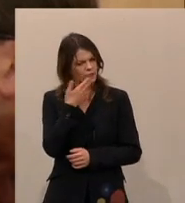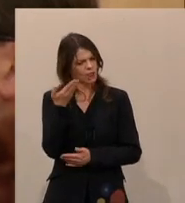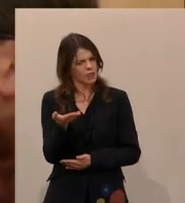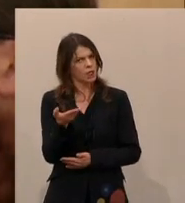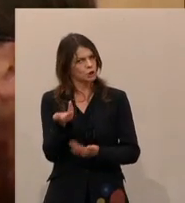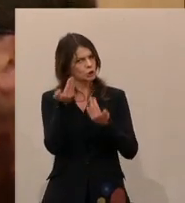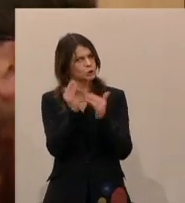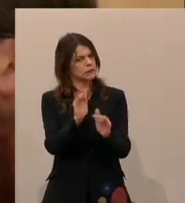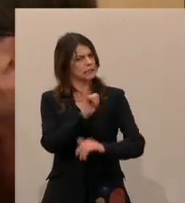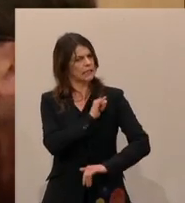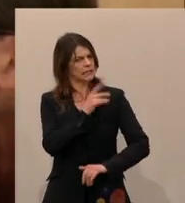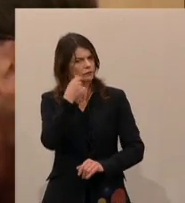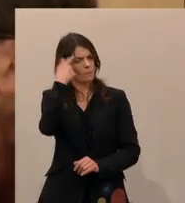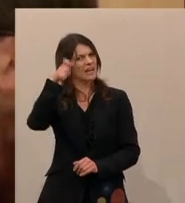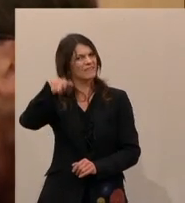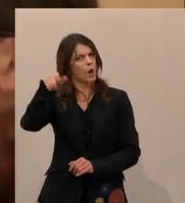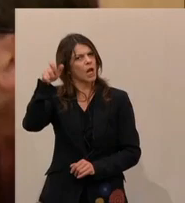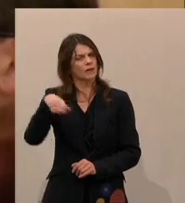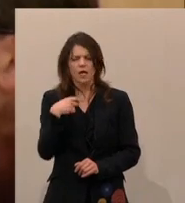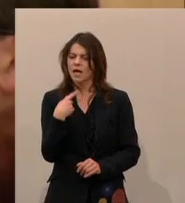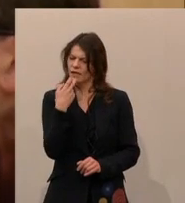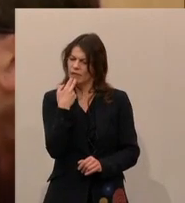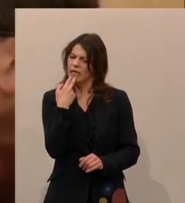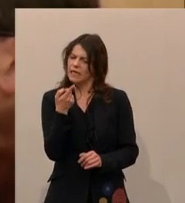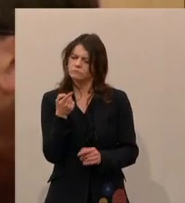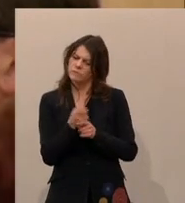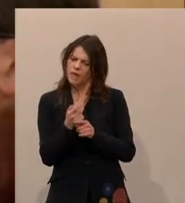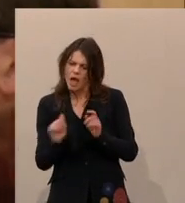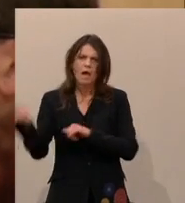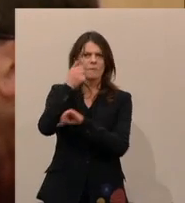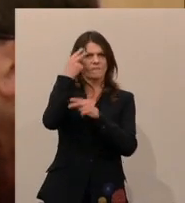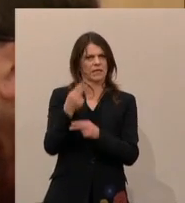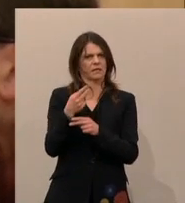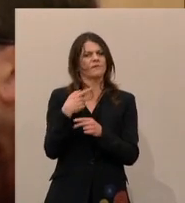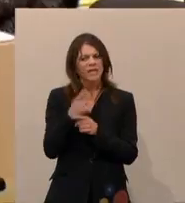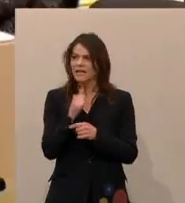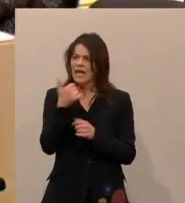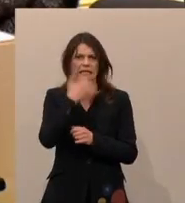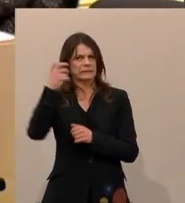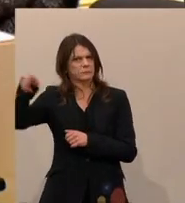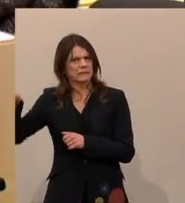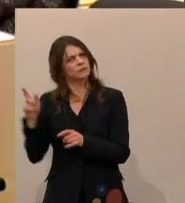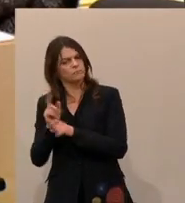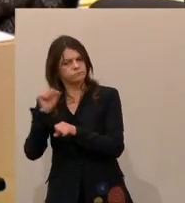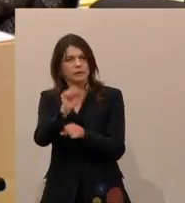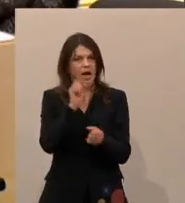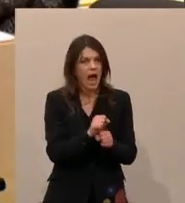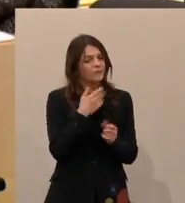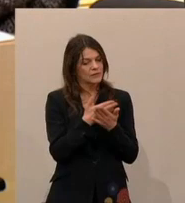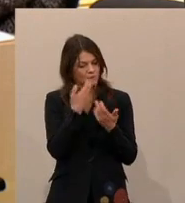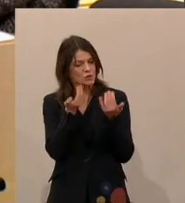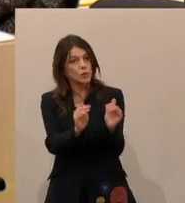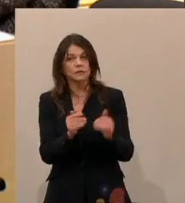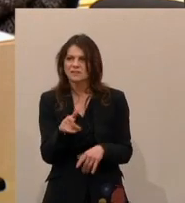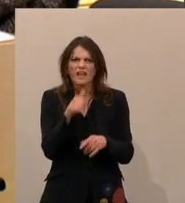würde, die Schutzinteressen der Bevölkerung vor Extremisten sozusagen abdecken zu wollen, dann finde ich das überhaupt nicht lustig.